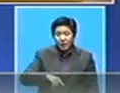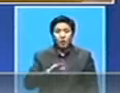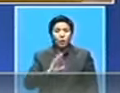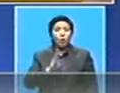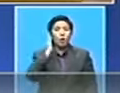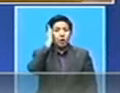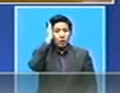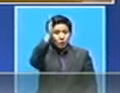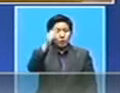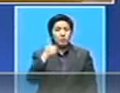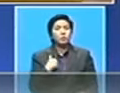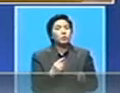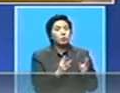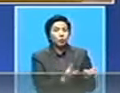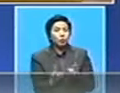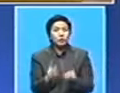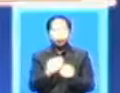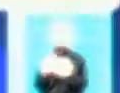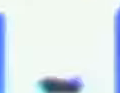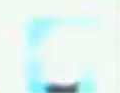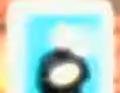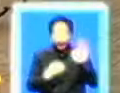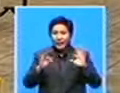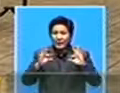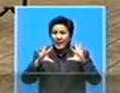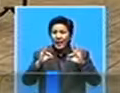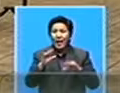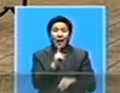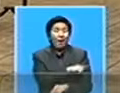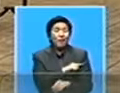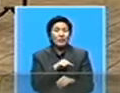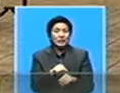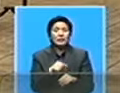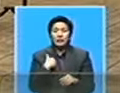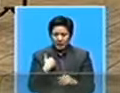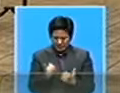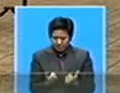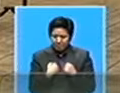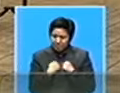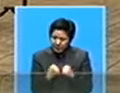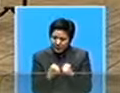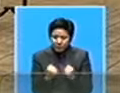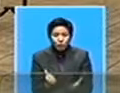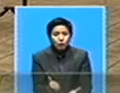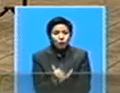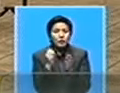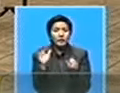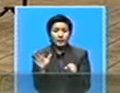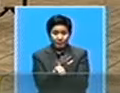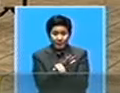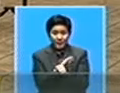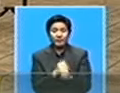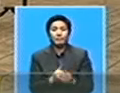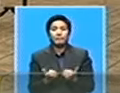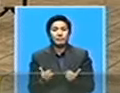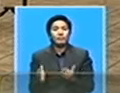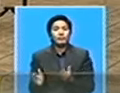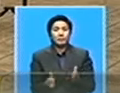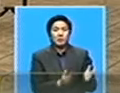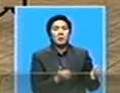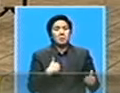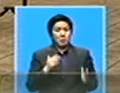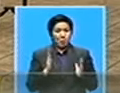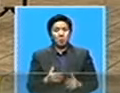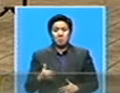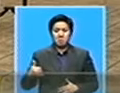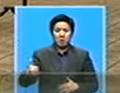คัญมากกว่าประชาธิปไตยในเวลานี ้ในส่วนที่วันนี้มันก็มีพวกที่ออกมาตำหนิออก